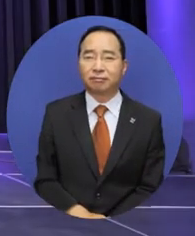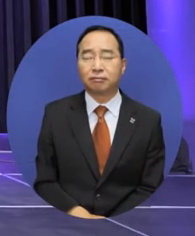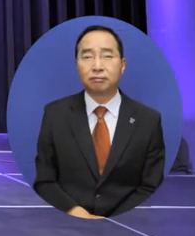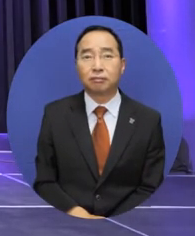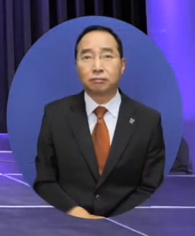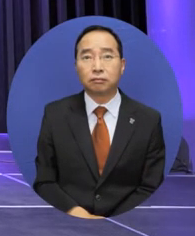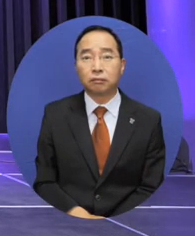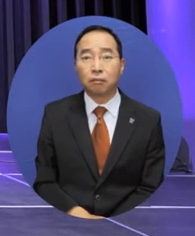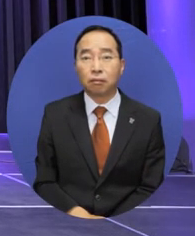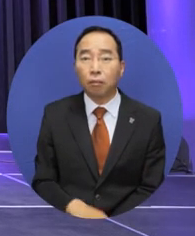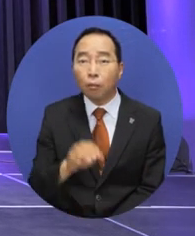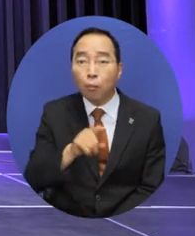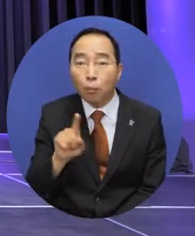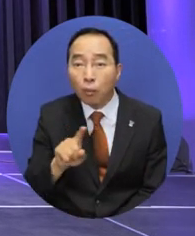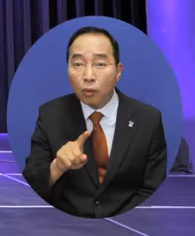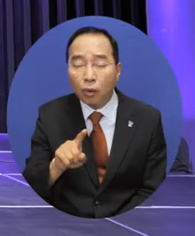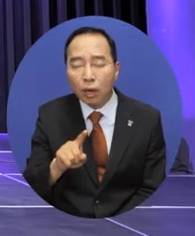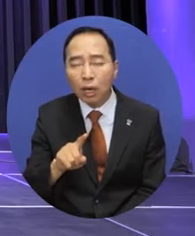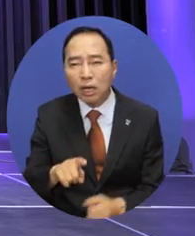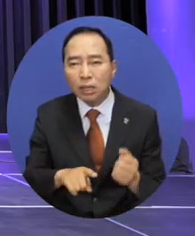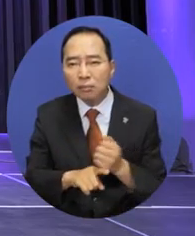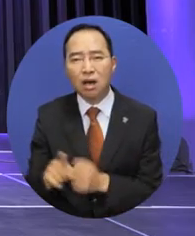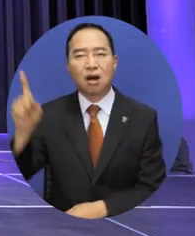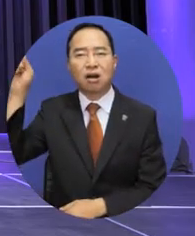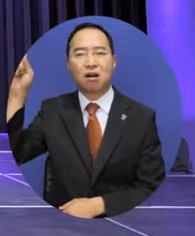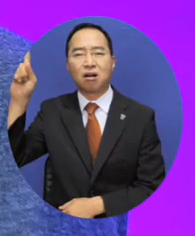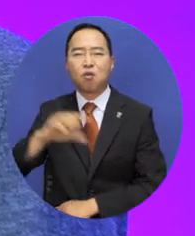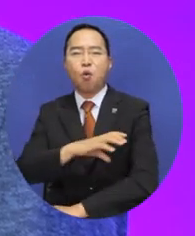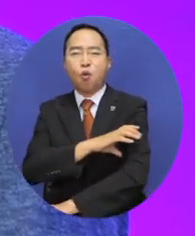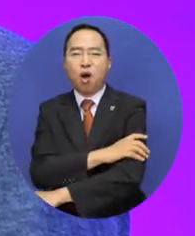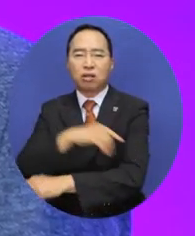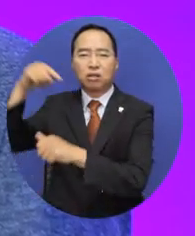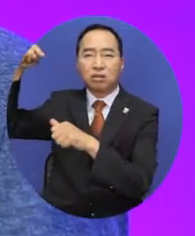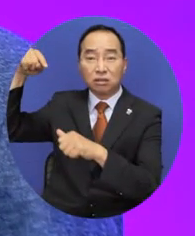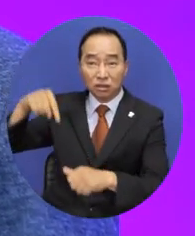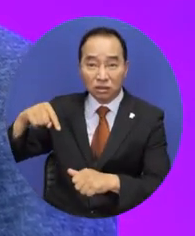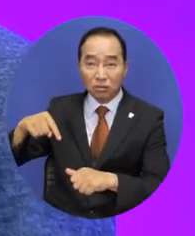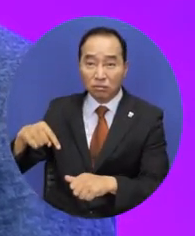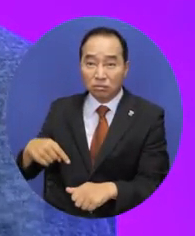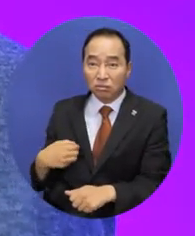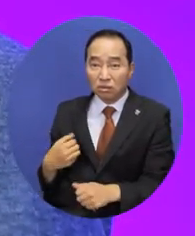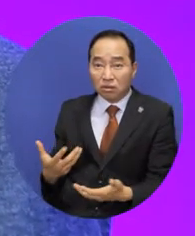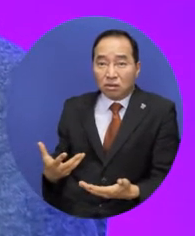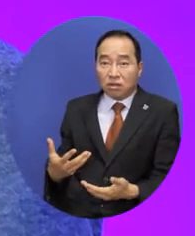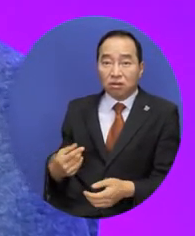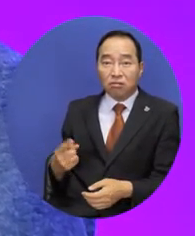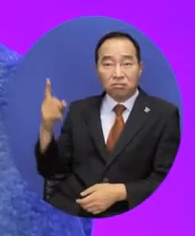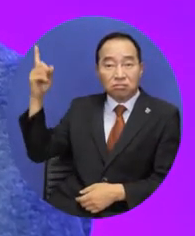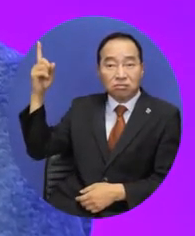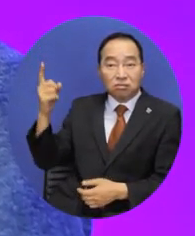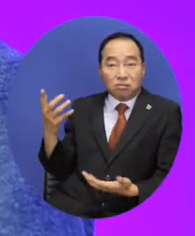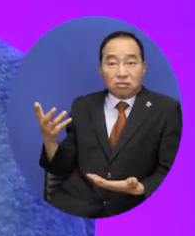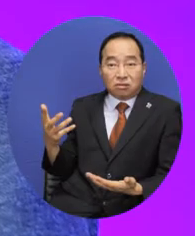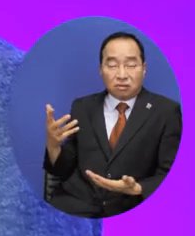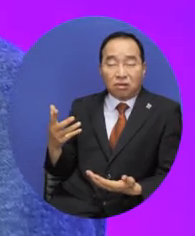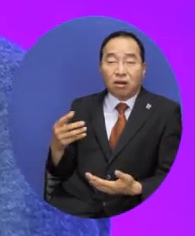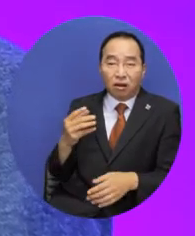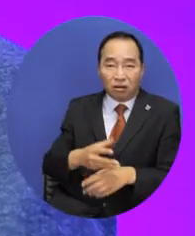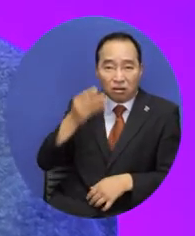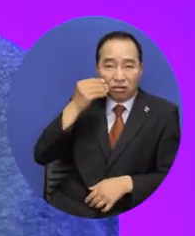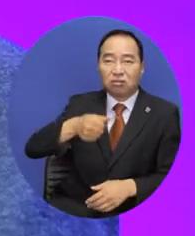그래서 여기서 나온 개념이 바로 권위에 대한 복종입니다. 그 시민들이 그렇게 했던 것은